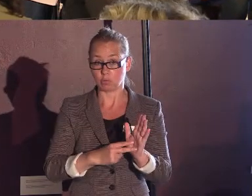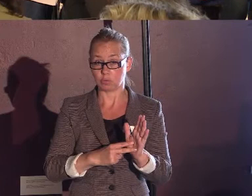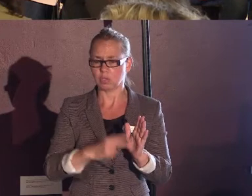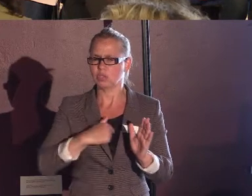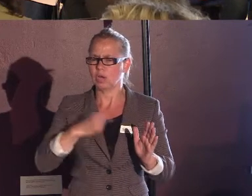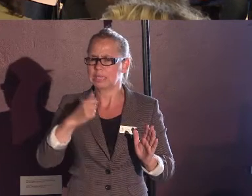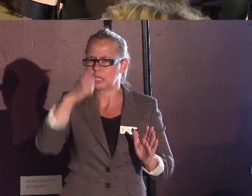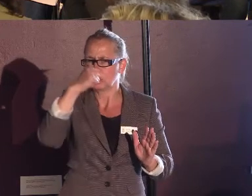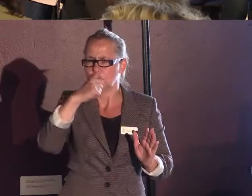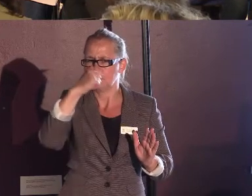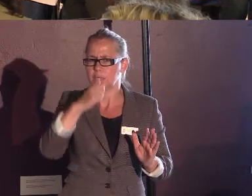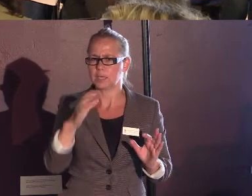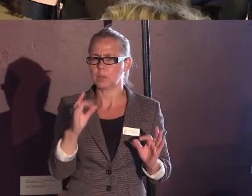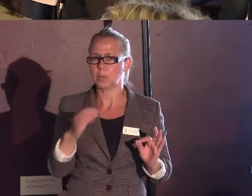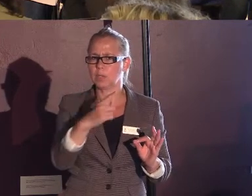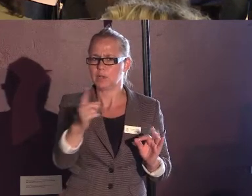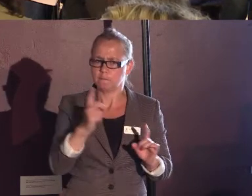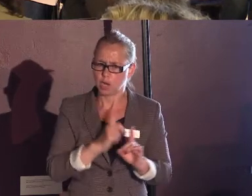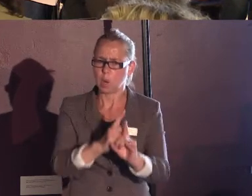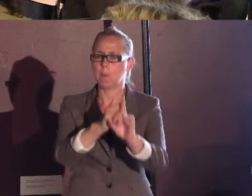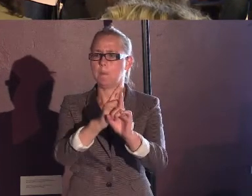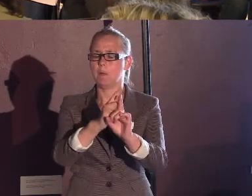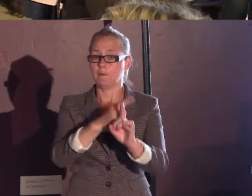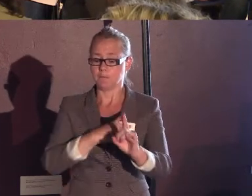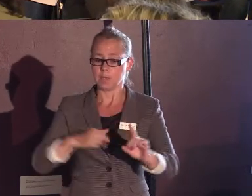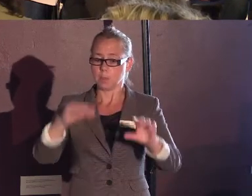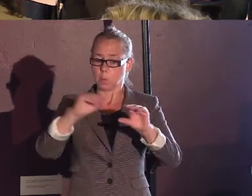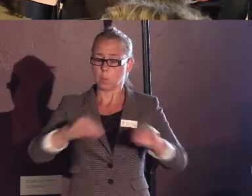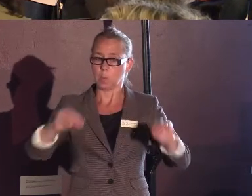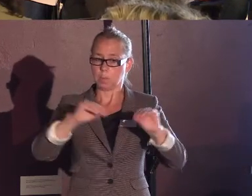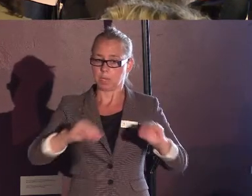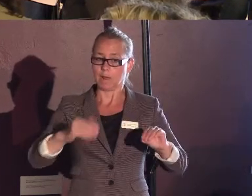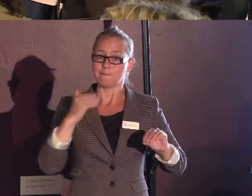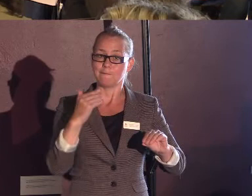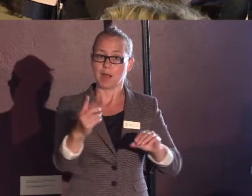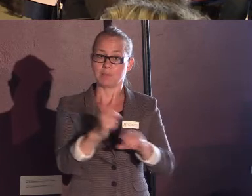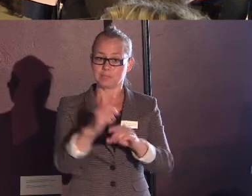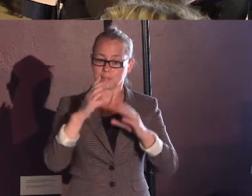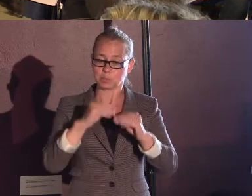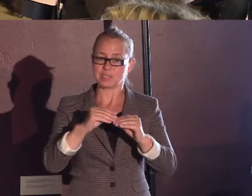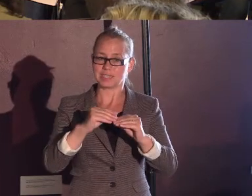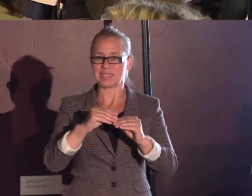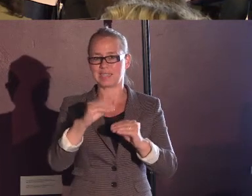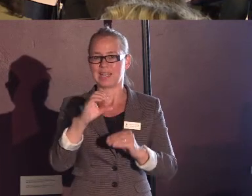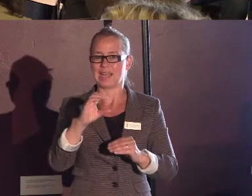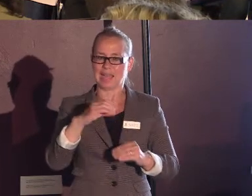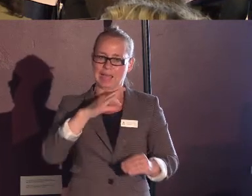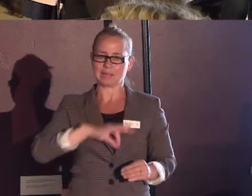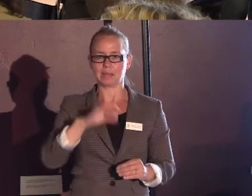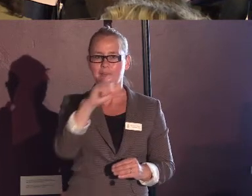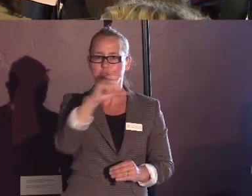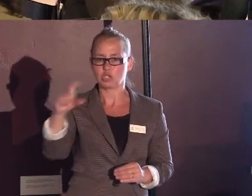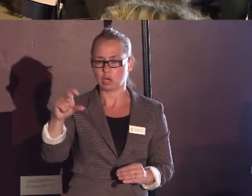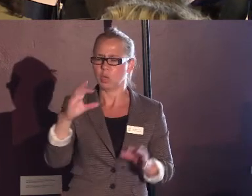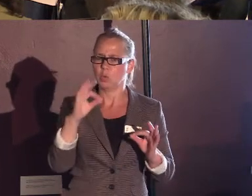Det var jag nyfiken på också, hur ni följer upp det. För vi utbildar ju så att säga framtidens musikentreprenörer, och hur kan ni